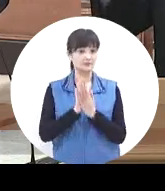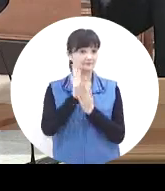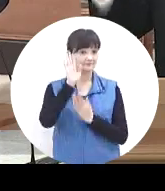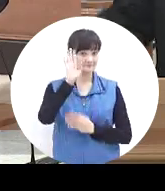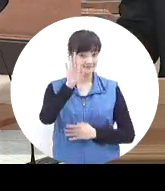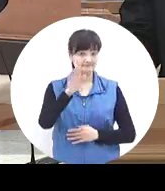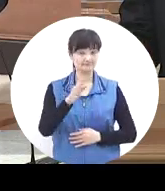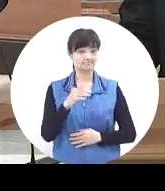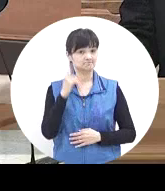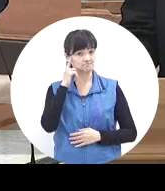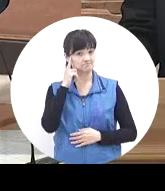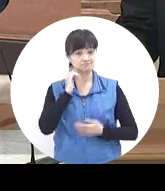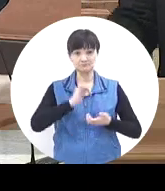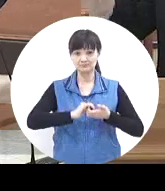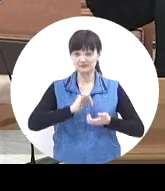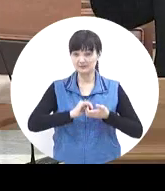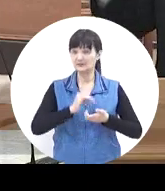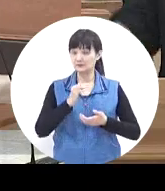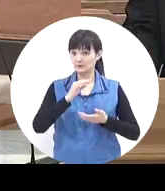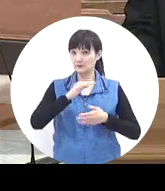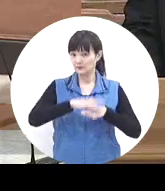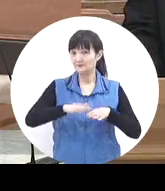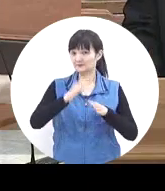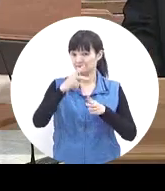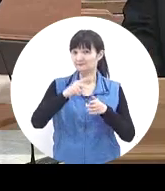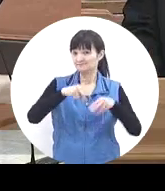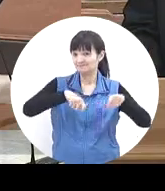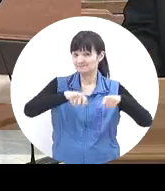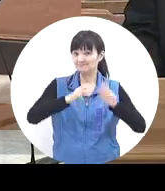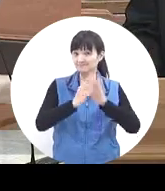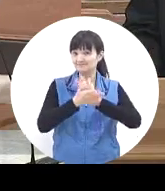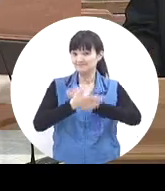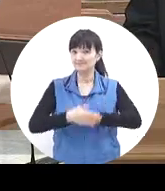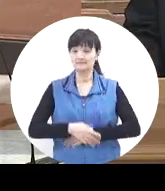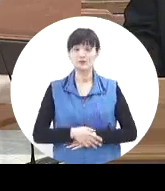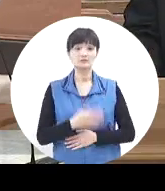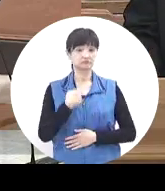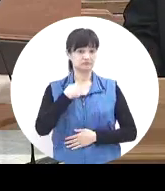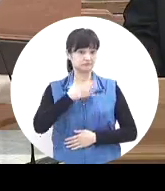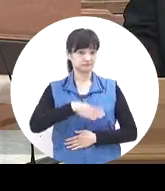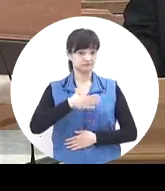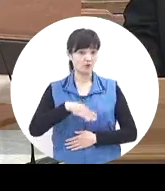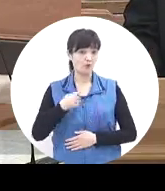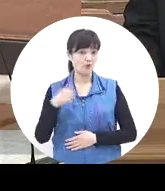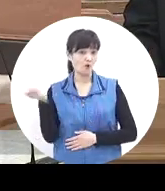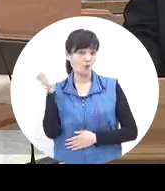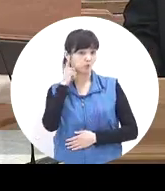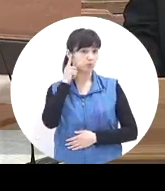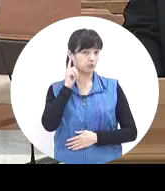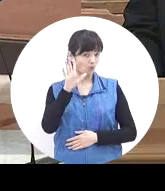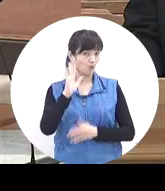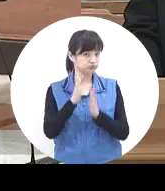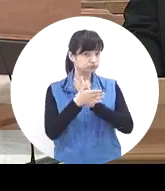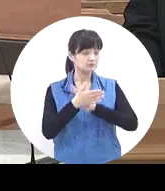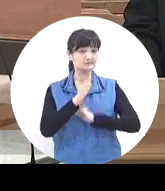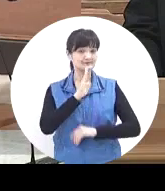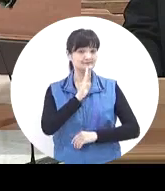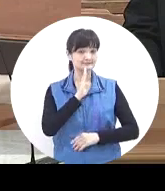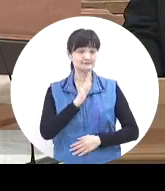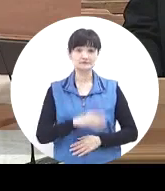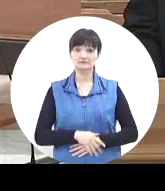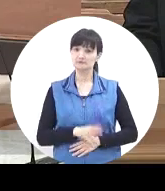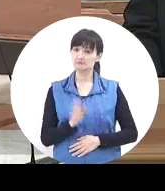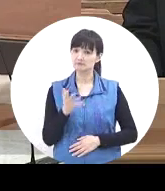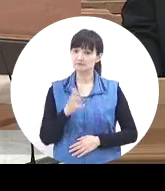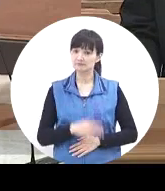会有一些变数了啊、哦。 我知道，我为什么要问市长？因为我就是有听说有变数了哦。来，为什么会有变数